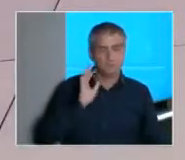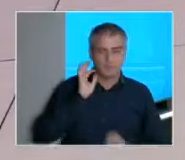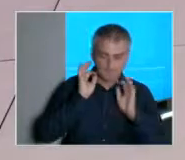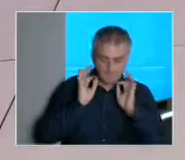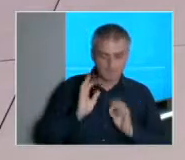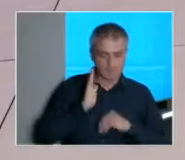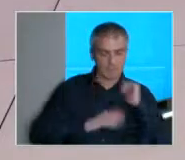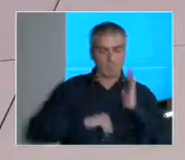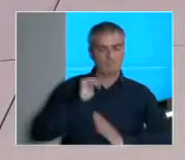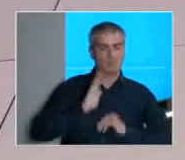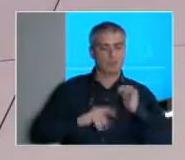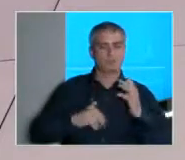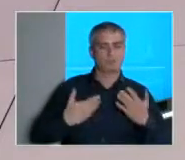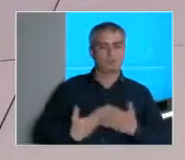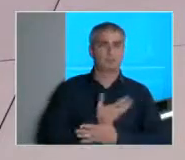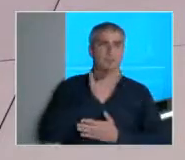באמת לבנות.